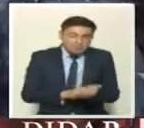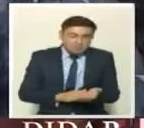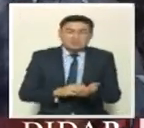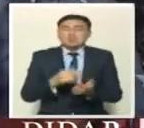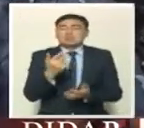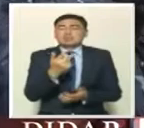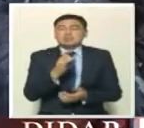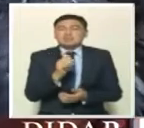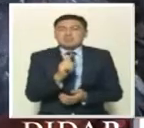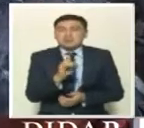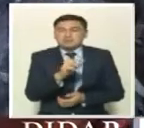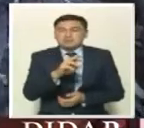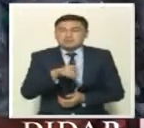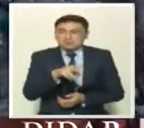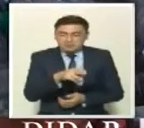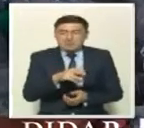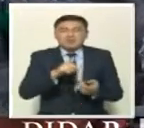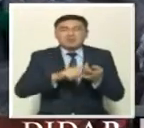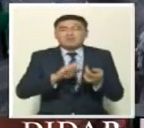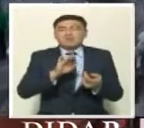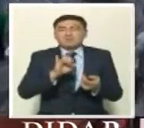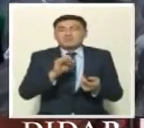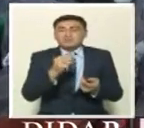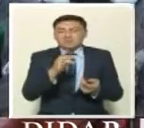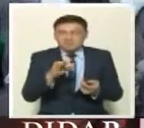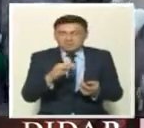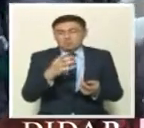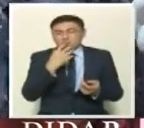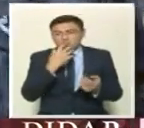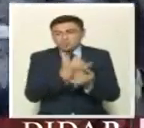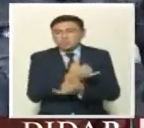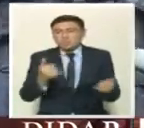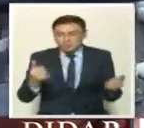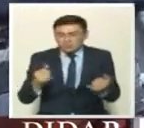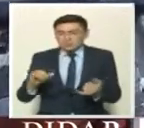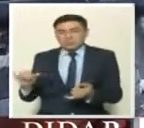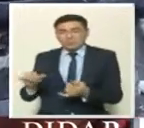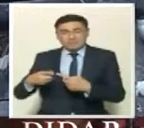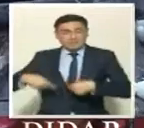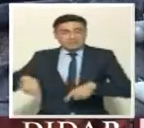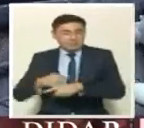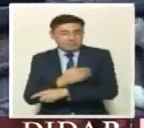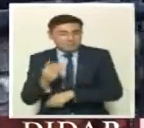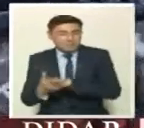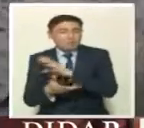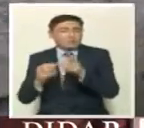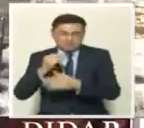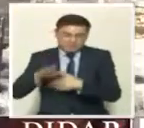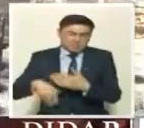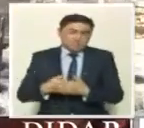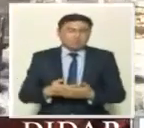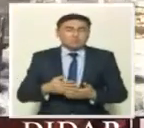третьего разряда в отдел обслуживания внешних систем теплоснабжения ГКП музей жилу и работают в этой должности по настоящее